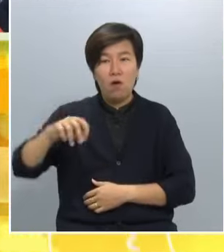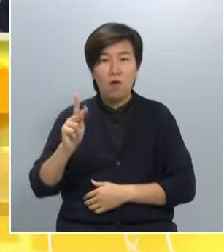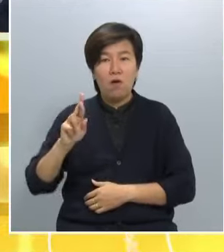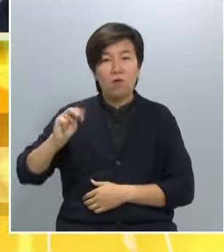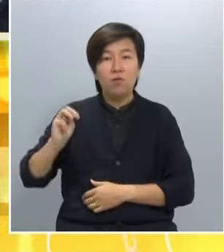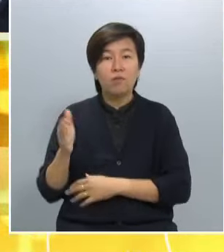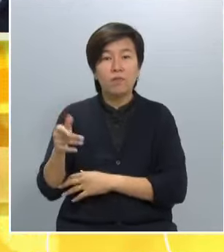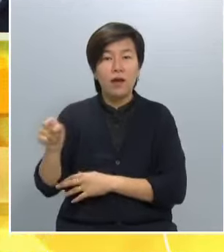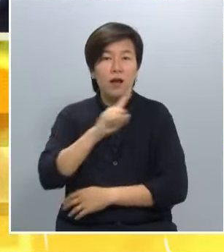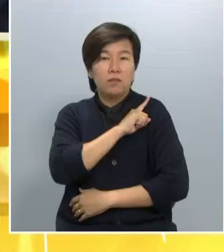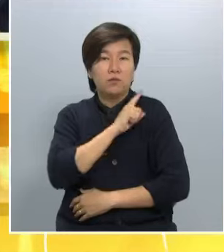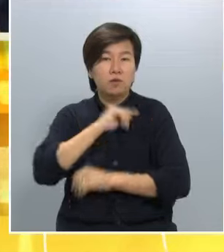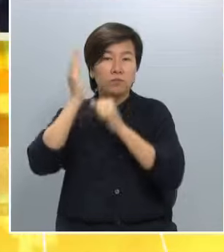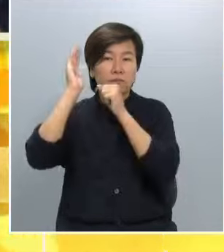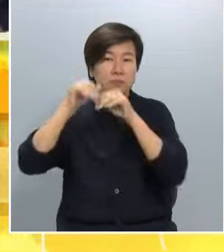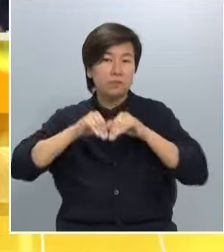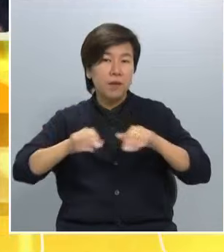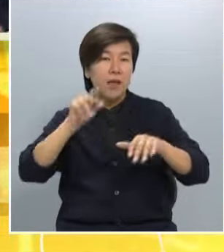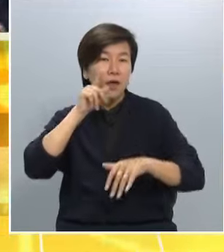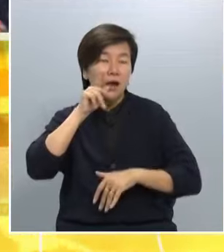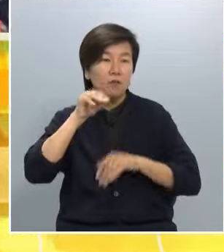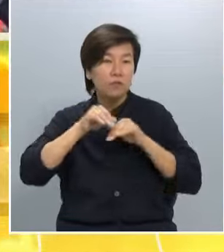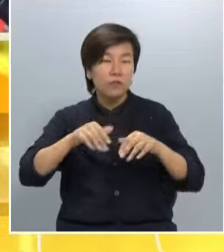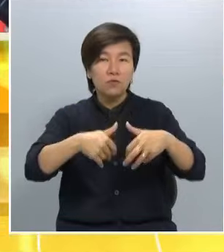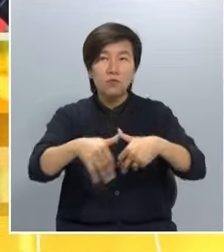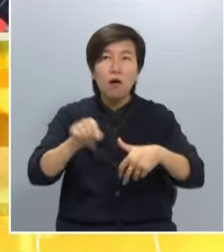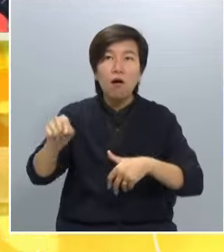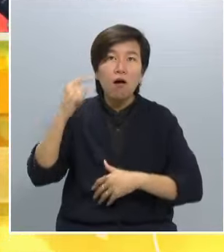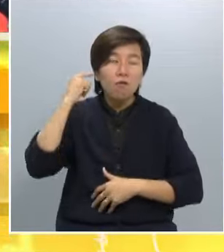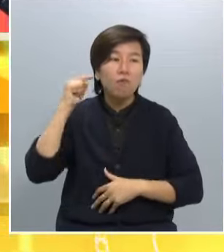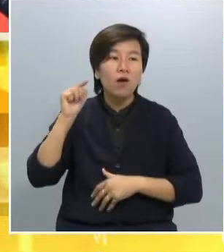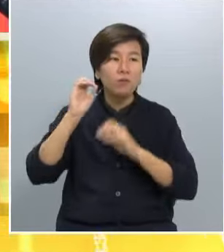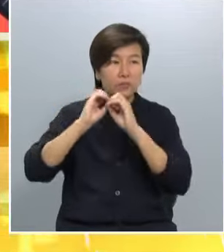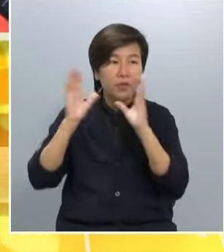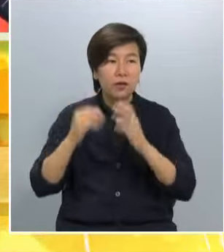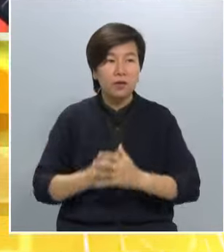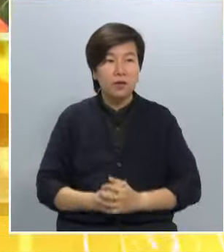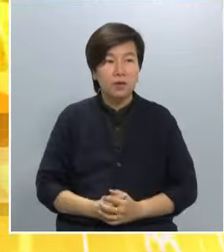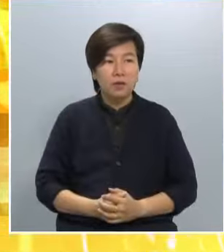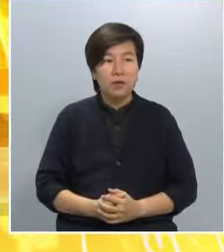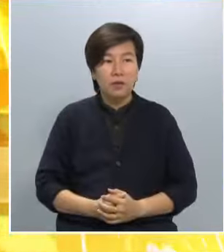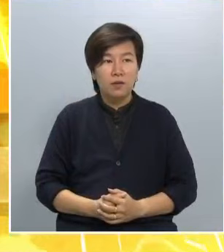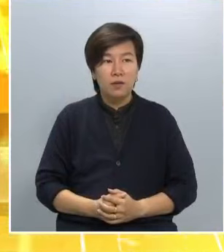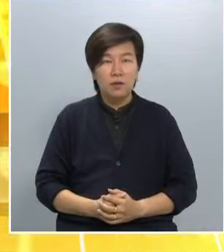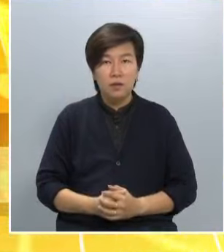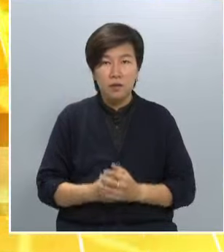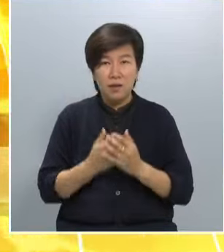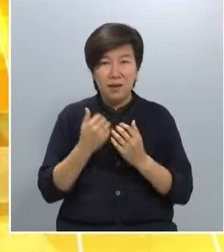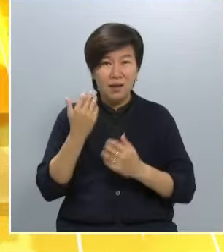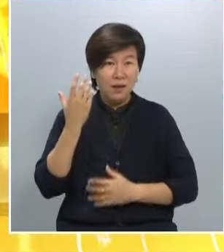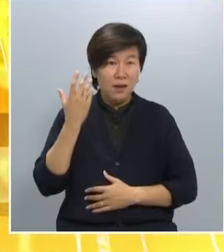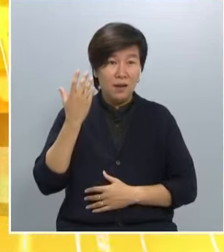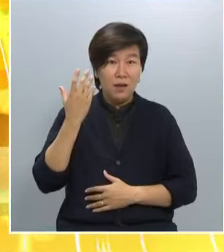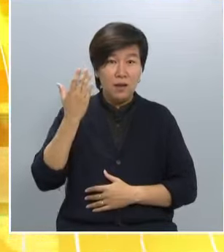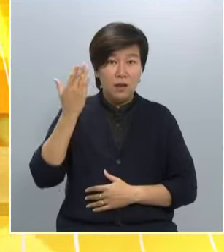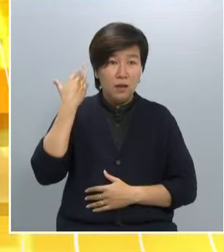น้องประชาชนเพื่อให้เกิดความชัดเจนที่สำคัญท่านผู้ชมอันนี้ผมถือว่าเอาแล้วอืคือก่อนหน้าเนี่ยมัน